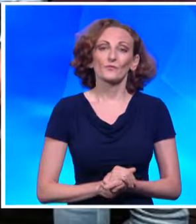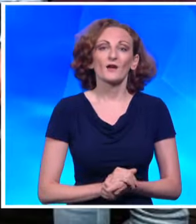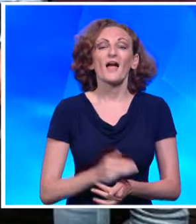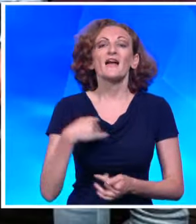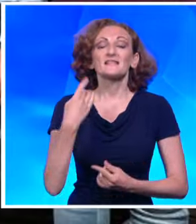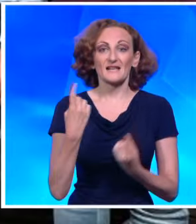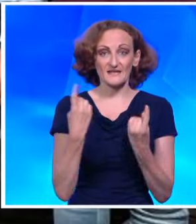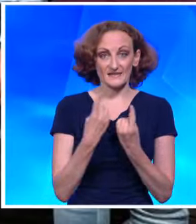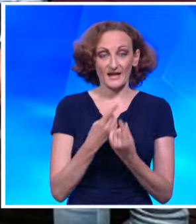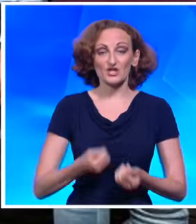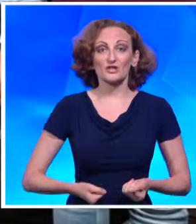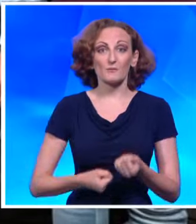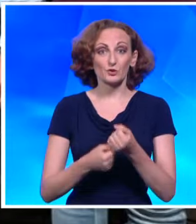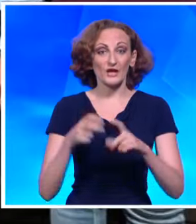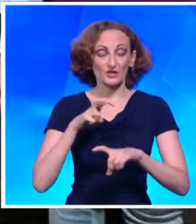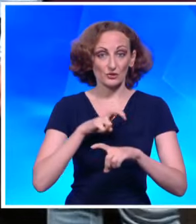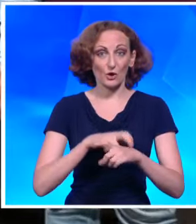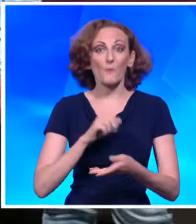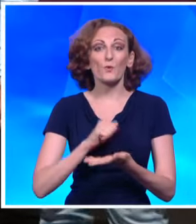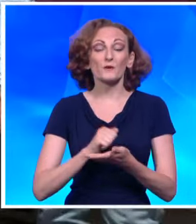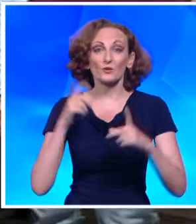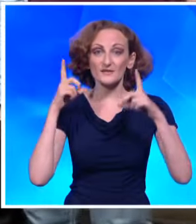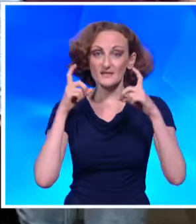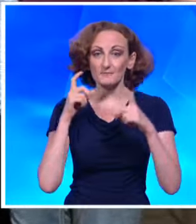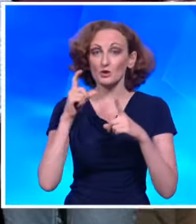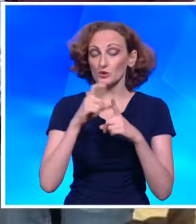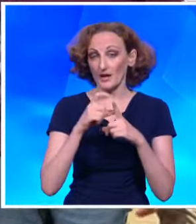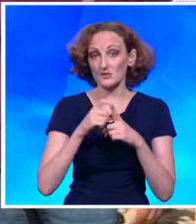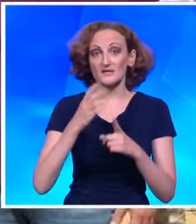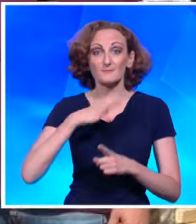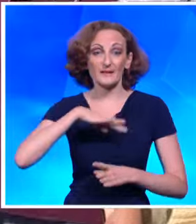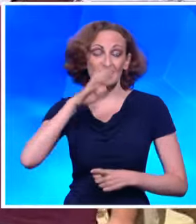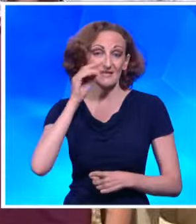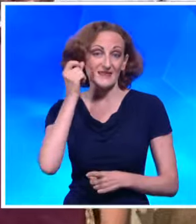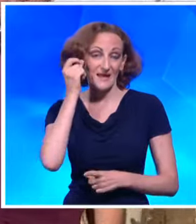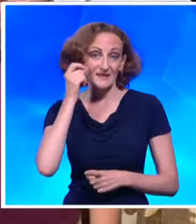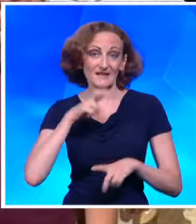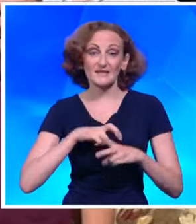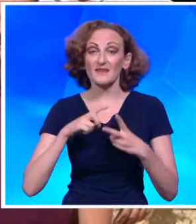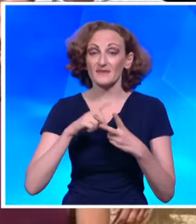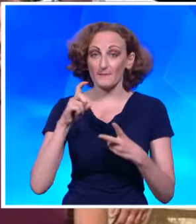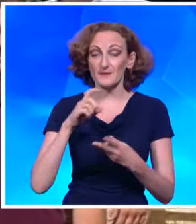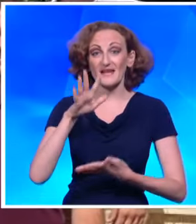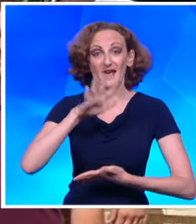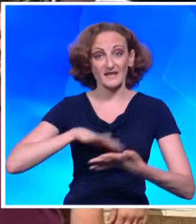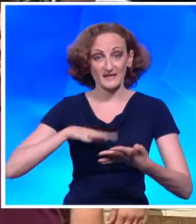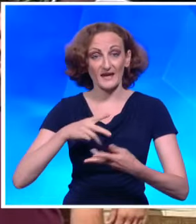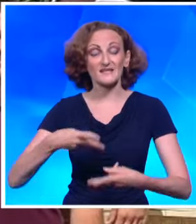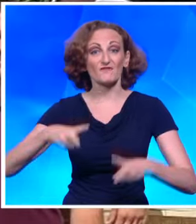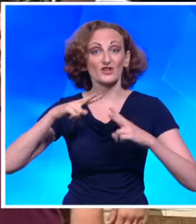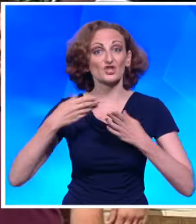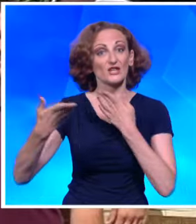След срещата, подкрепещите Доган публикуваха снимка от Росенец с почетния председател на ДПС и текст. Връщане назад